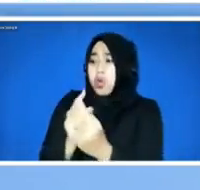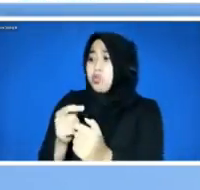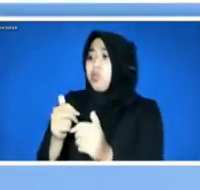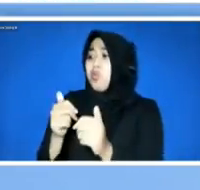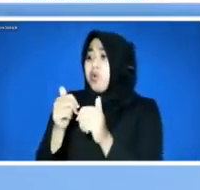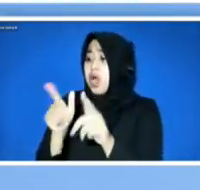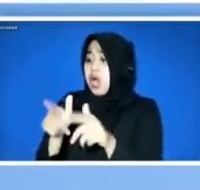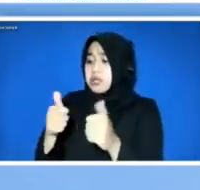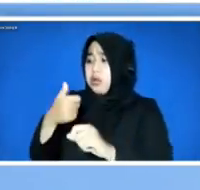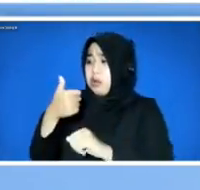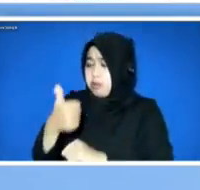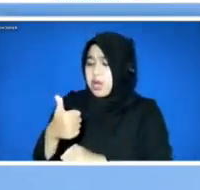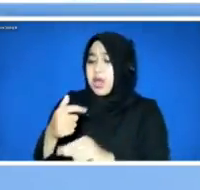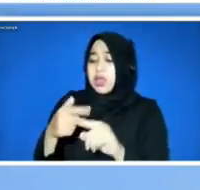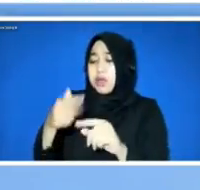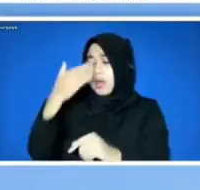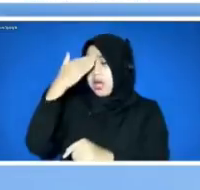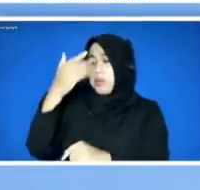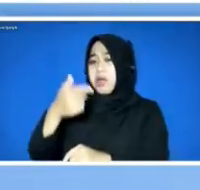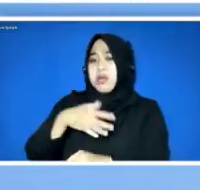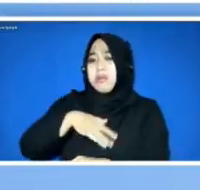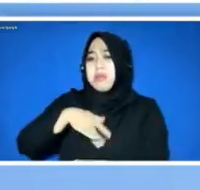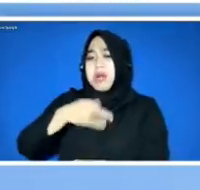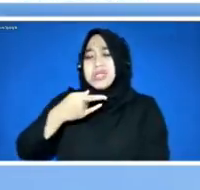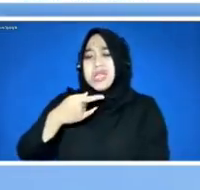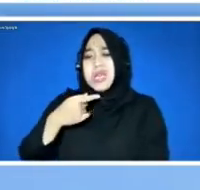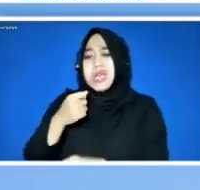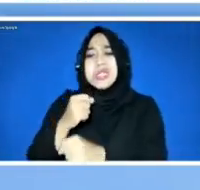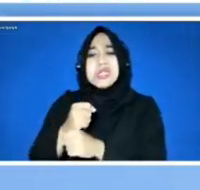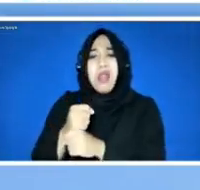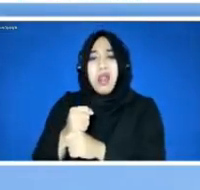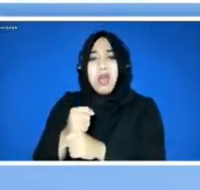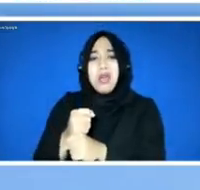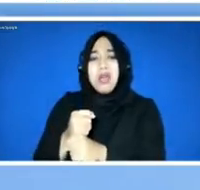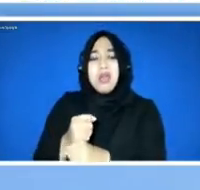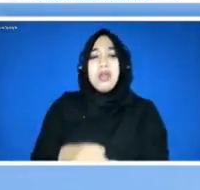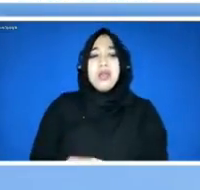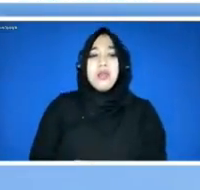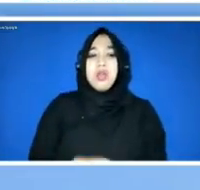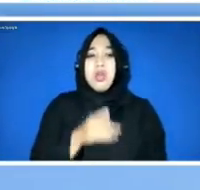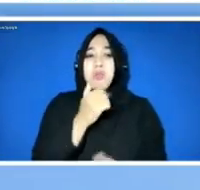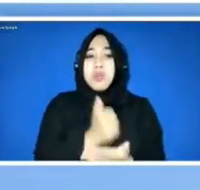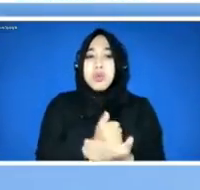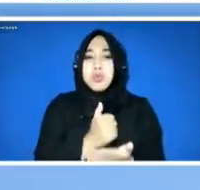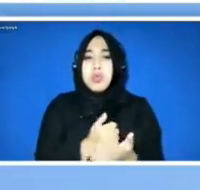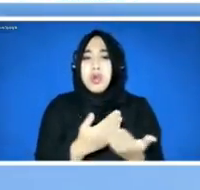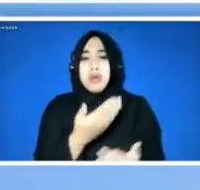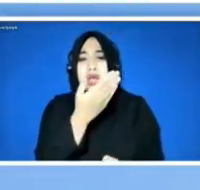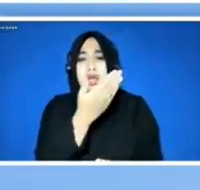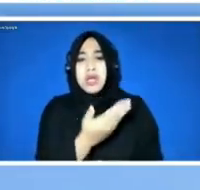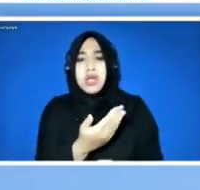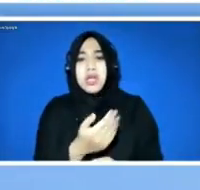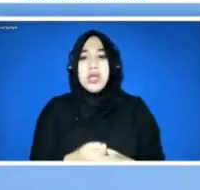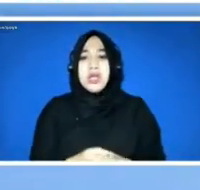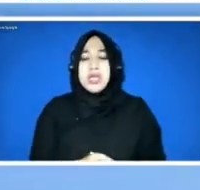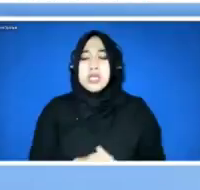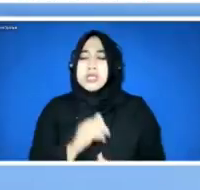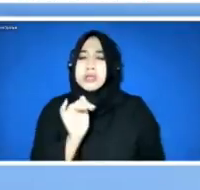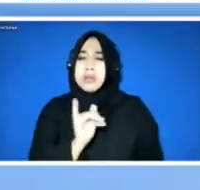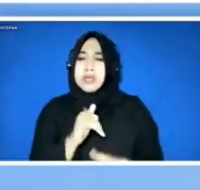dia tiba-tiba merasakan gejala. Jadi unlinked cases ini yang menjadi enigma atau